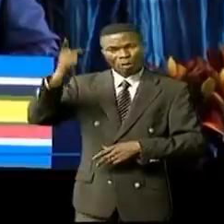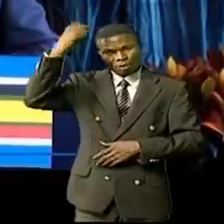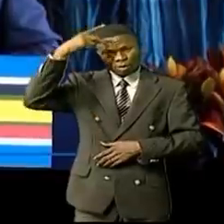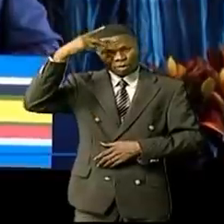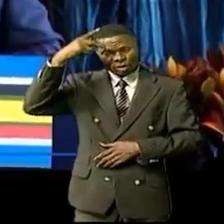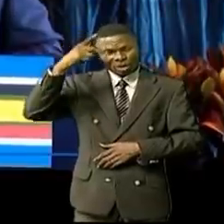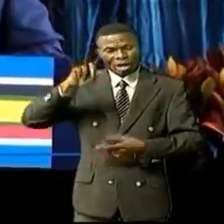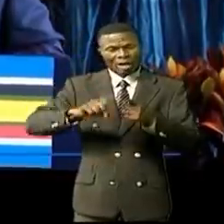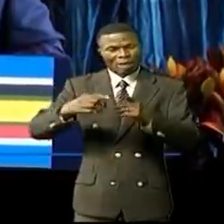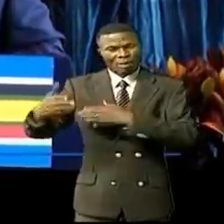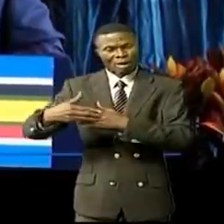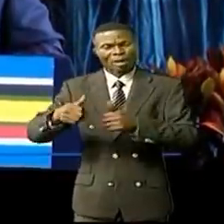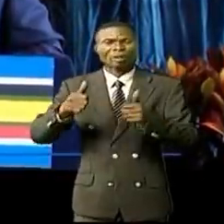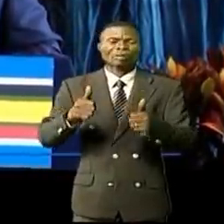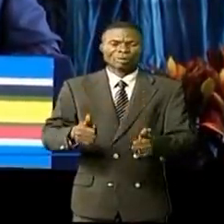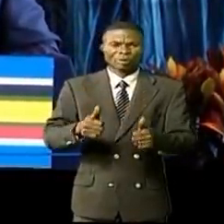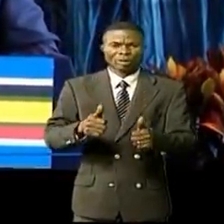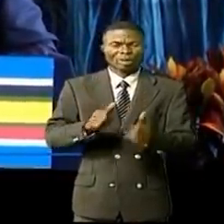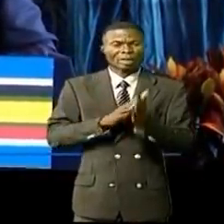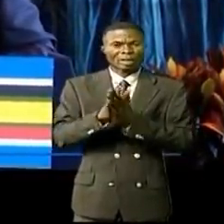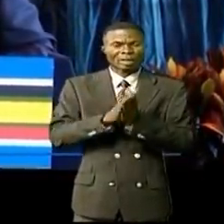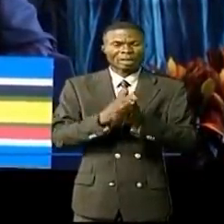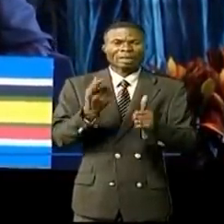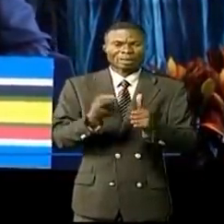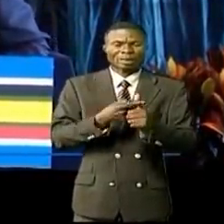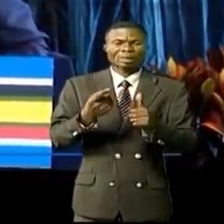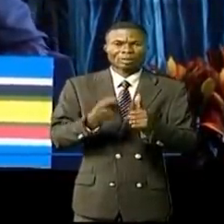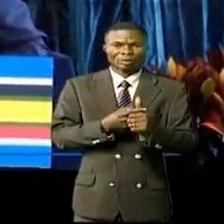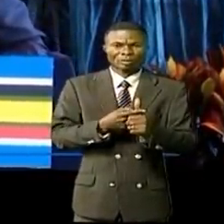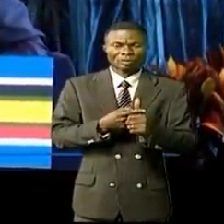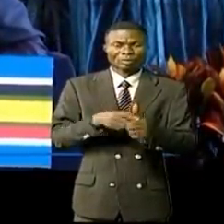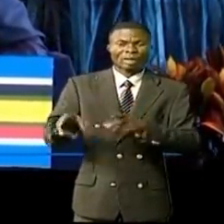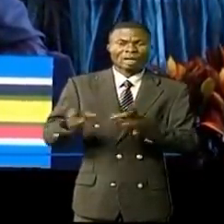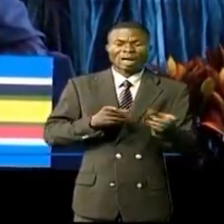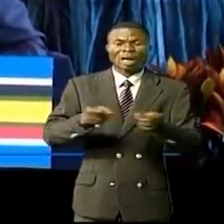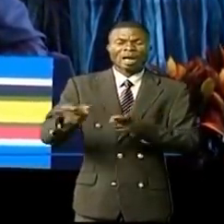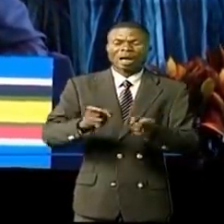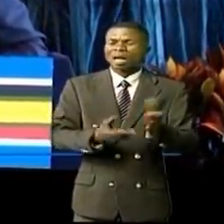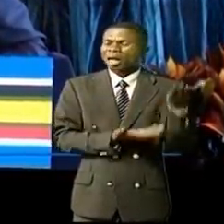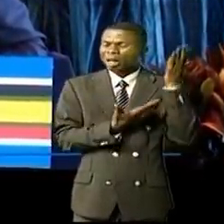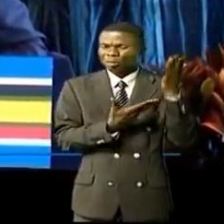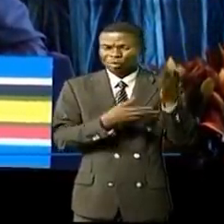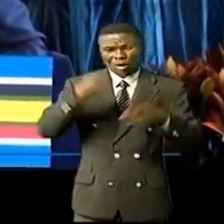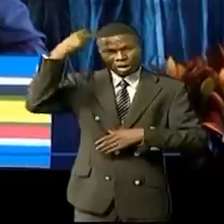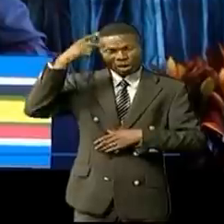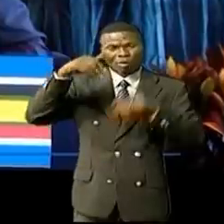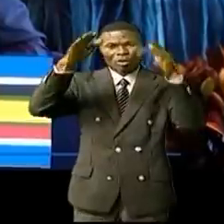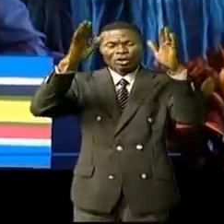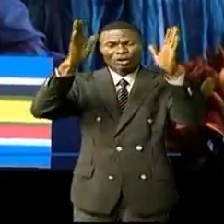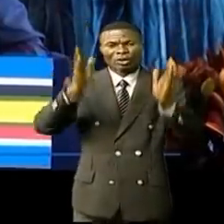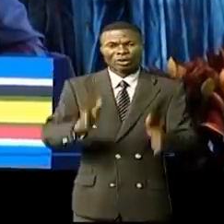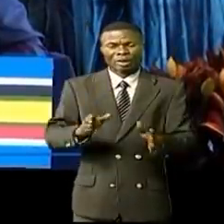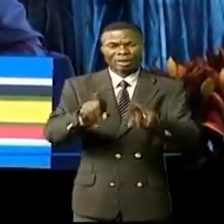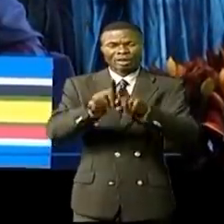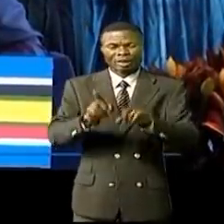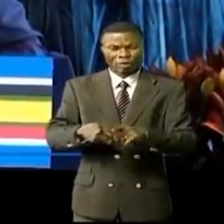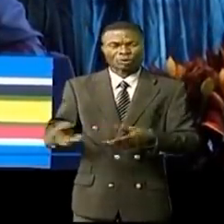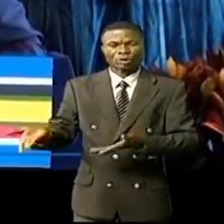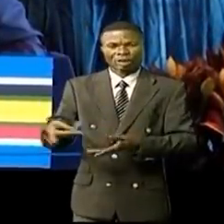bon voisinage qui constitue un des axes majeurs de sa politique étrangère et régionale.